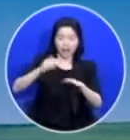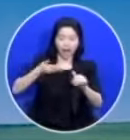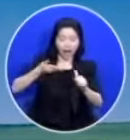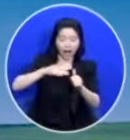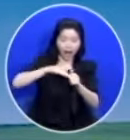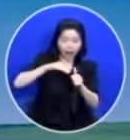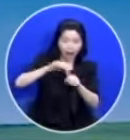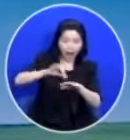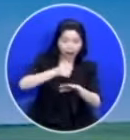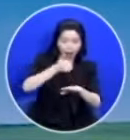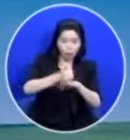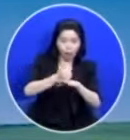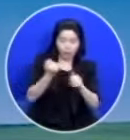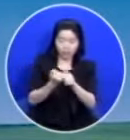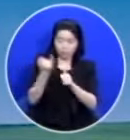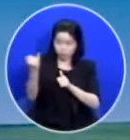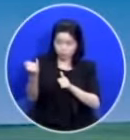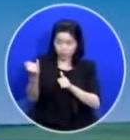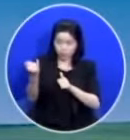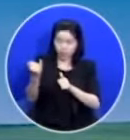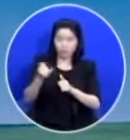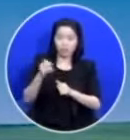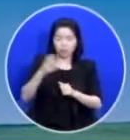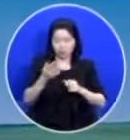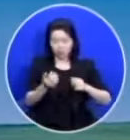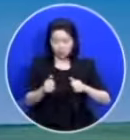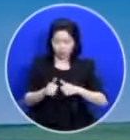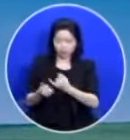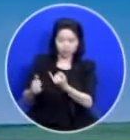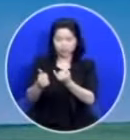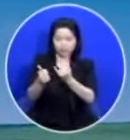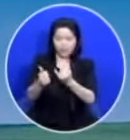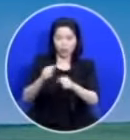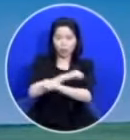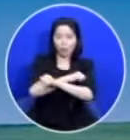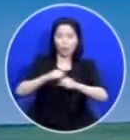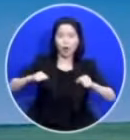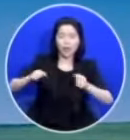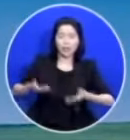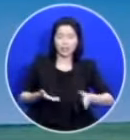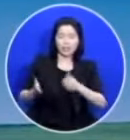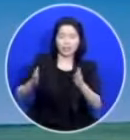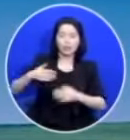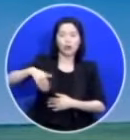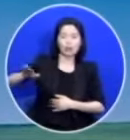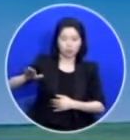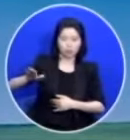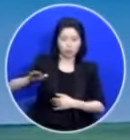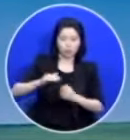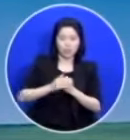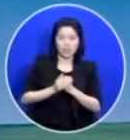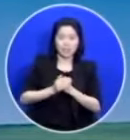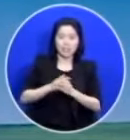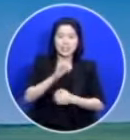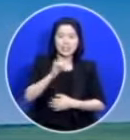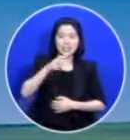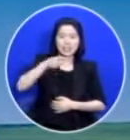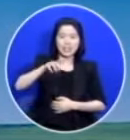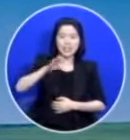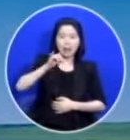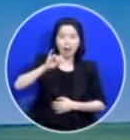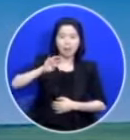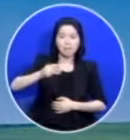부인 이세벨 왕비에게 쫓기어 광야길 나아갔어요 이세벨이